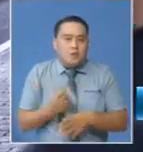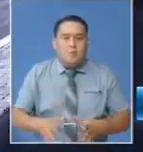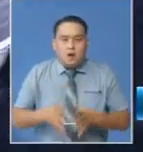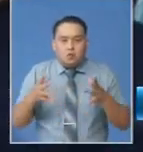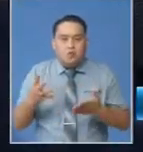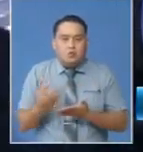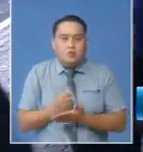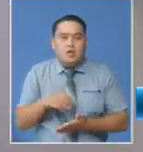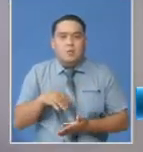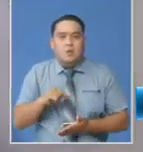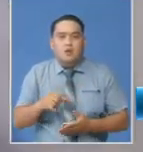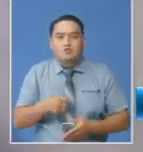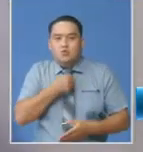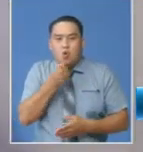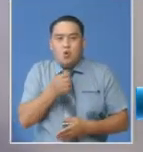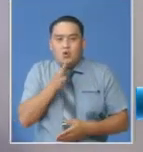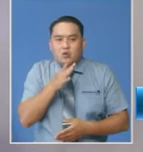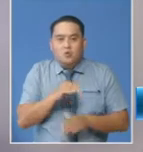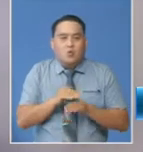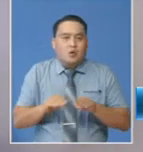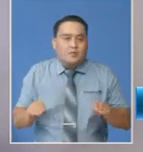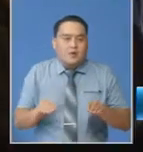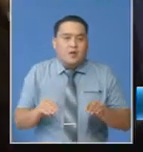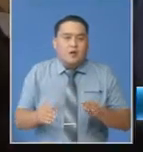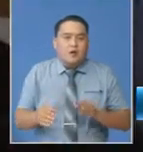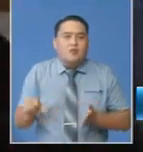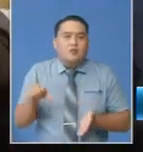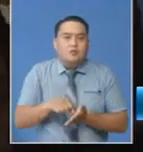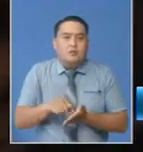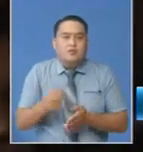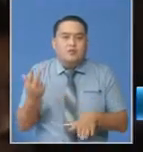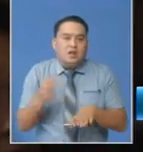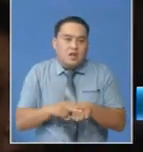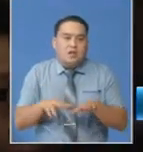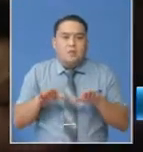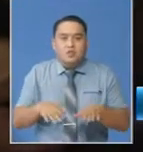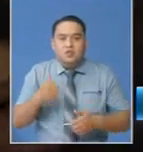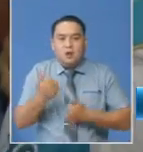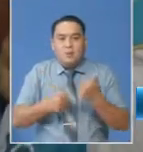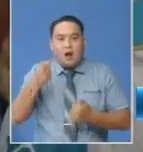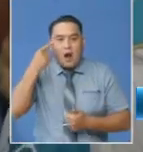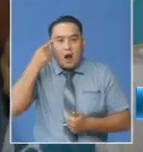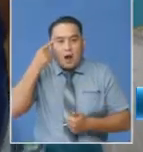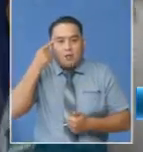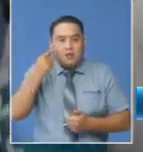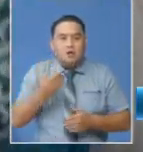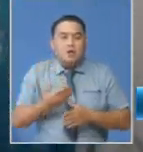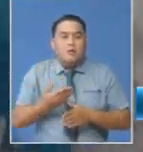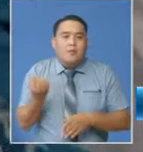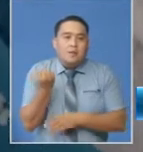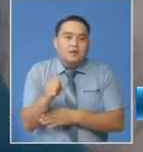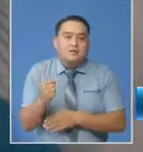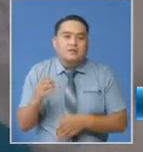большой успех Деме во взрослой возрастной категории. Ранее он становился бронзовым призером чемпионата Азии, а также